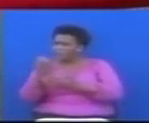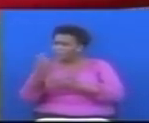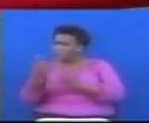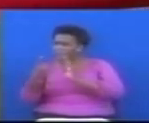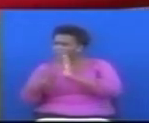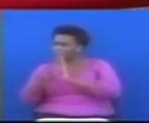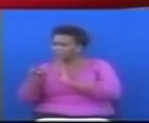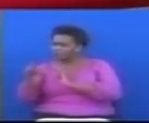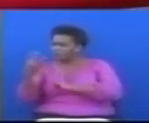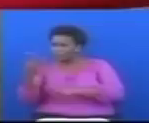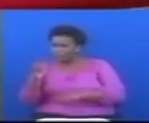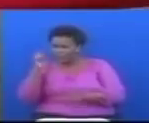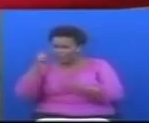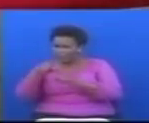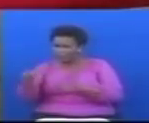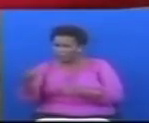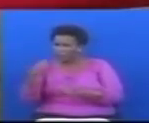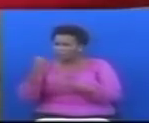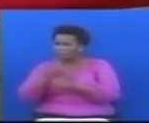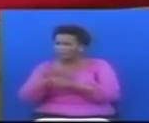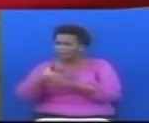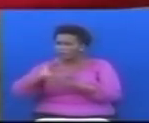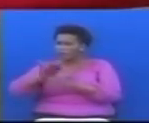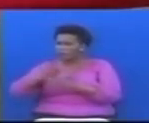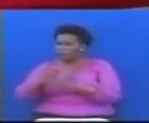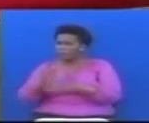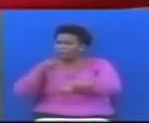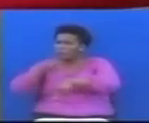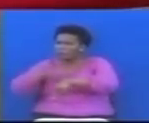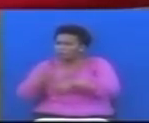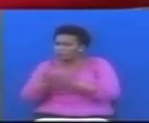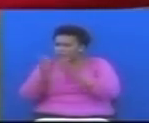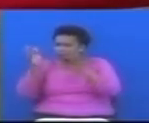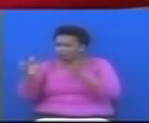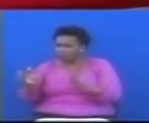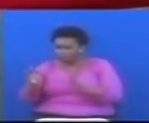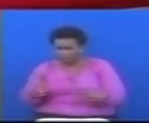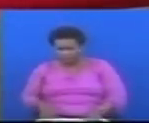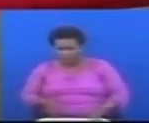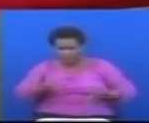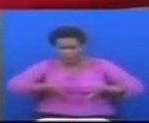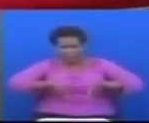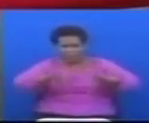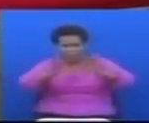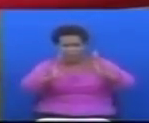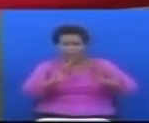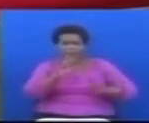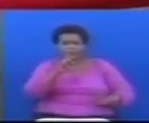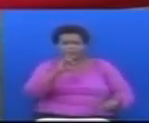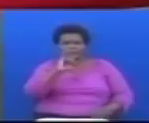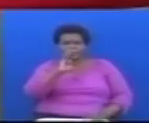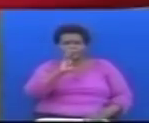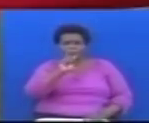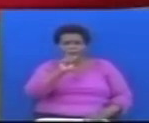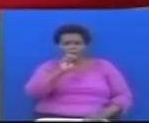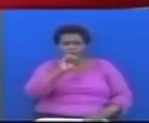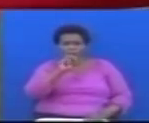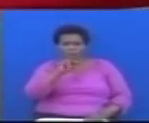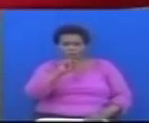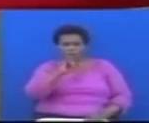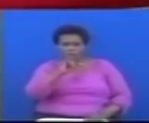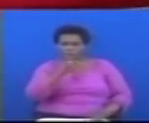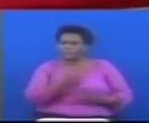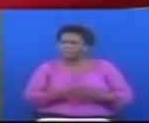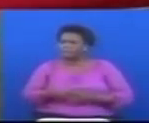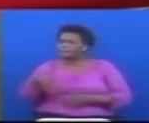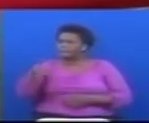ya matengenezo ya muda maalum, yani periodic maintenance, kwenye barabara za Kibaoni, Lukuyu na